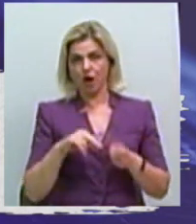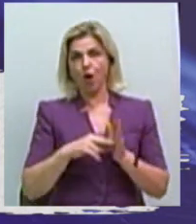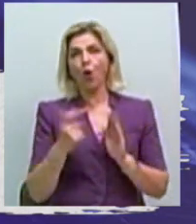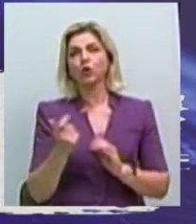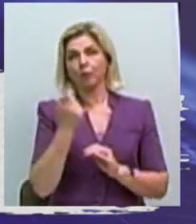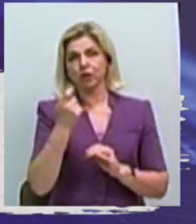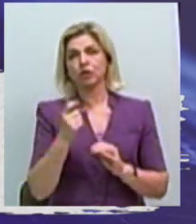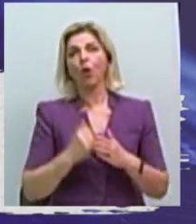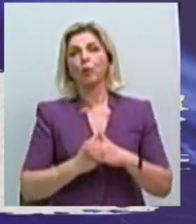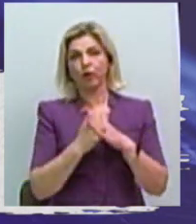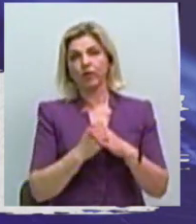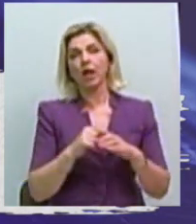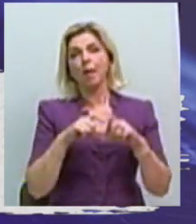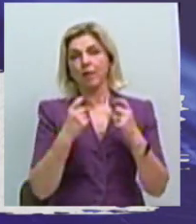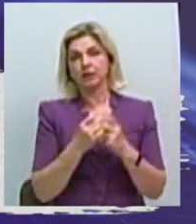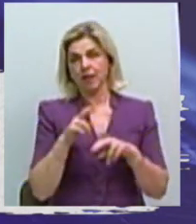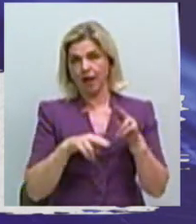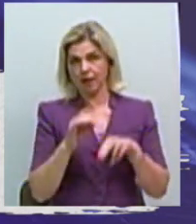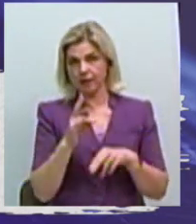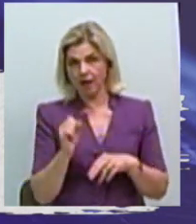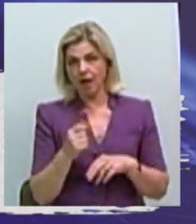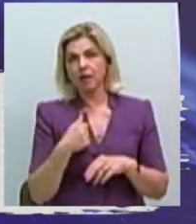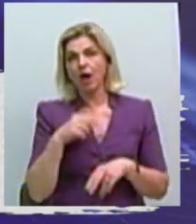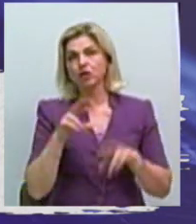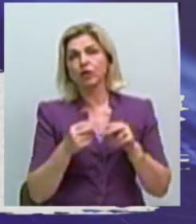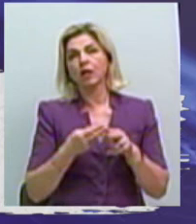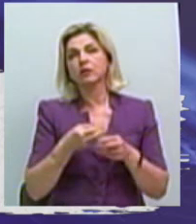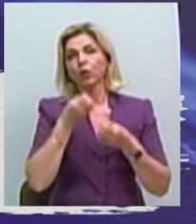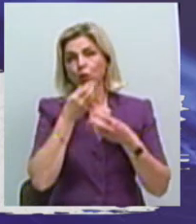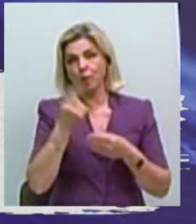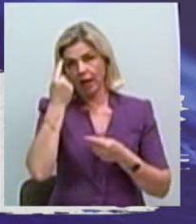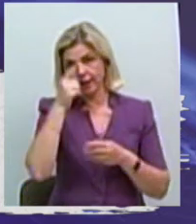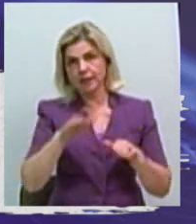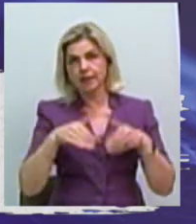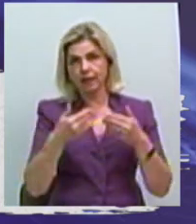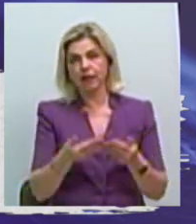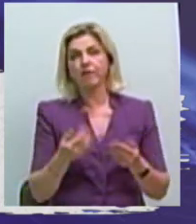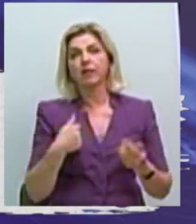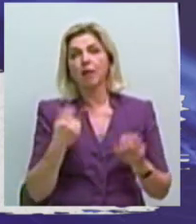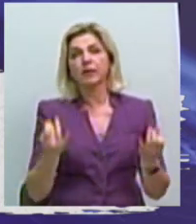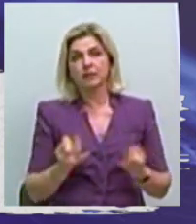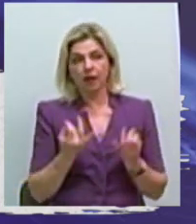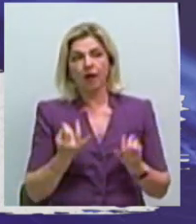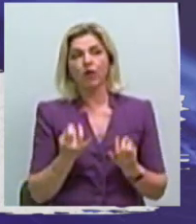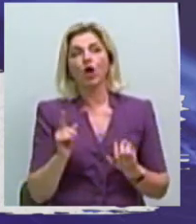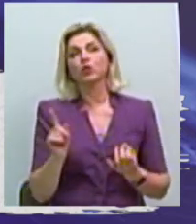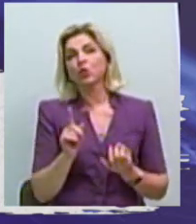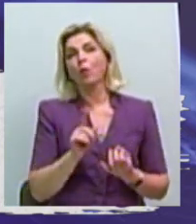басейн сьогодні будується. Я вважаю, це досить добра ініціатива, тому що в нас всі кажуть, що треба щось робити, але ніхто нічого не робить.